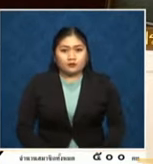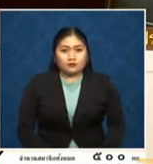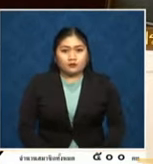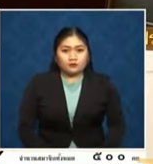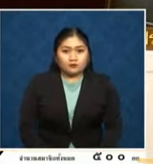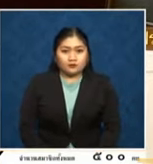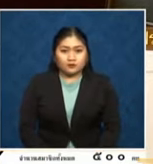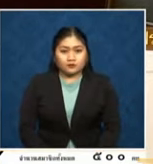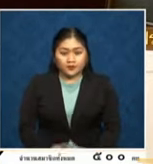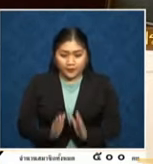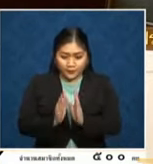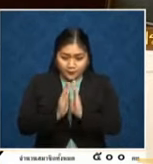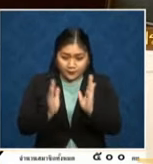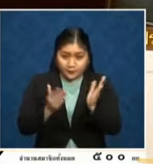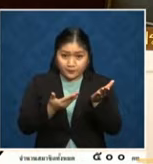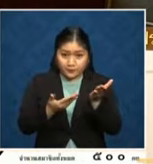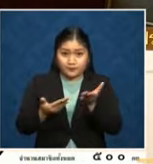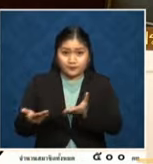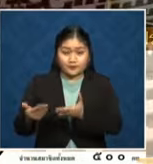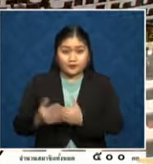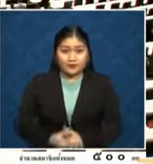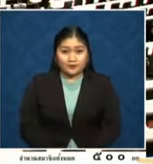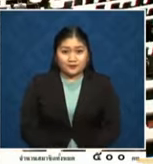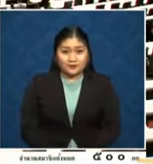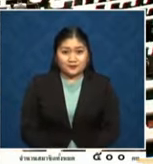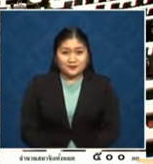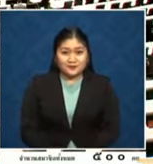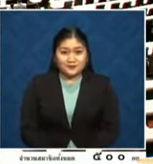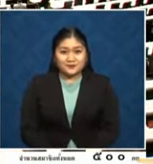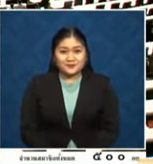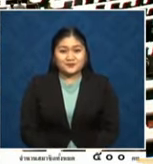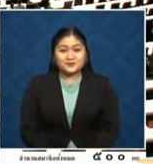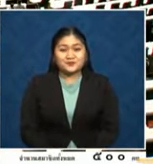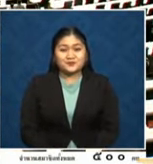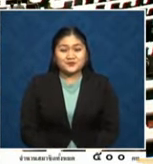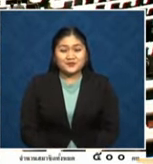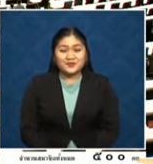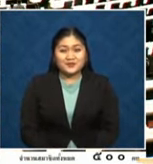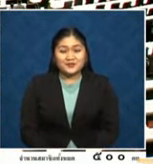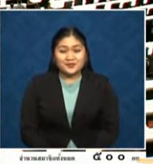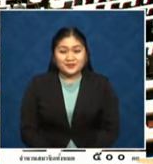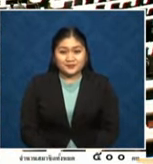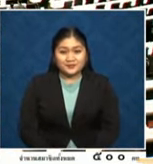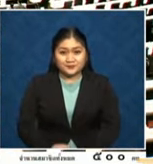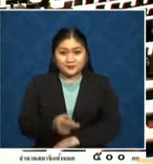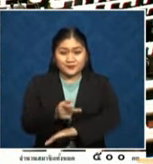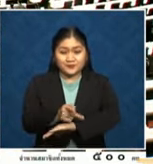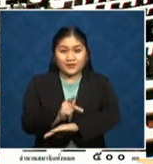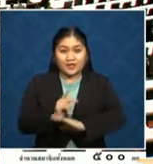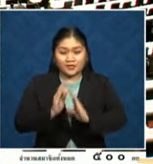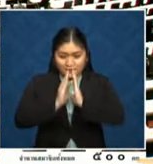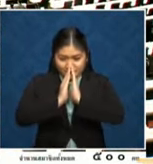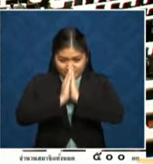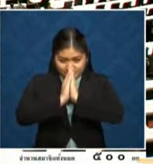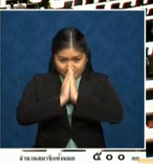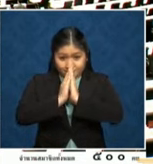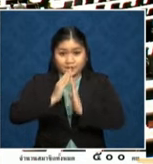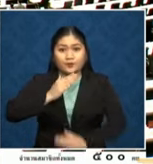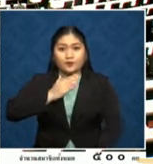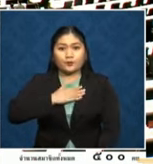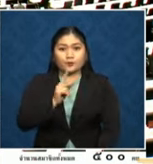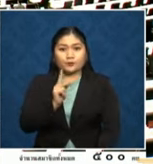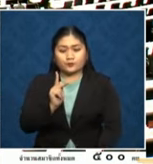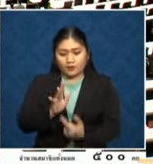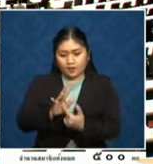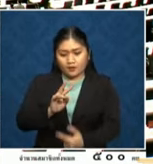ขอเชิญท่านกันตพลดวงอัมพรครับ ครับสวัสดีครับ กับเรียนท่านประธานสภาที่เคารพครับผมนายกันตพ